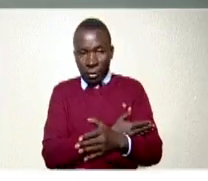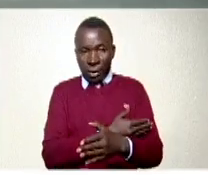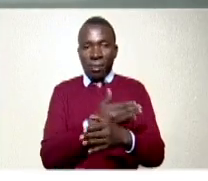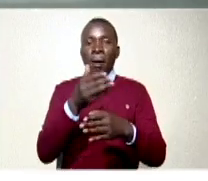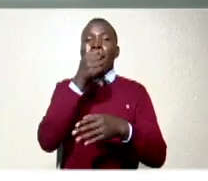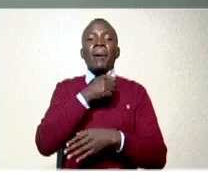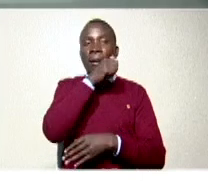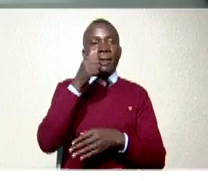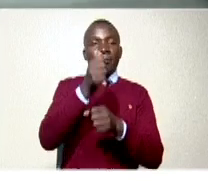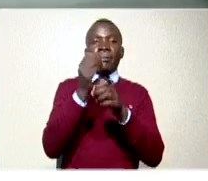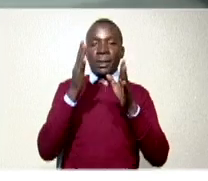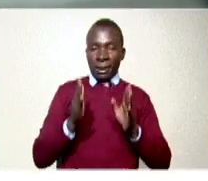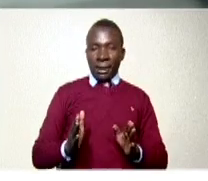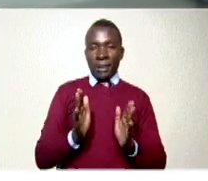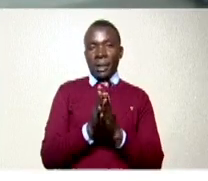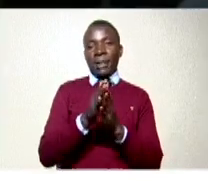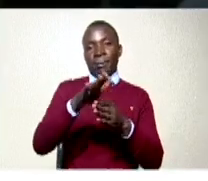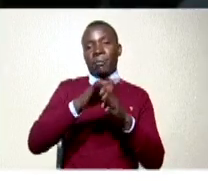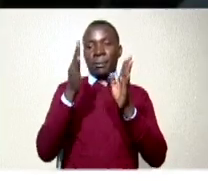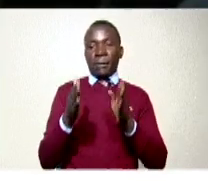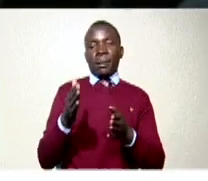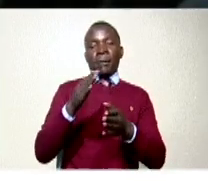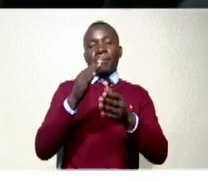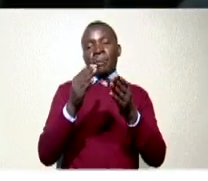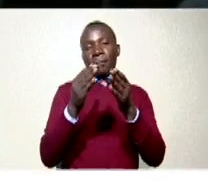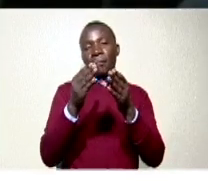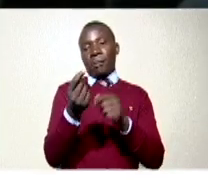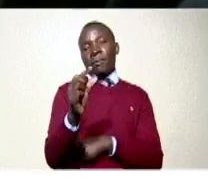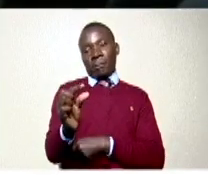rw'abikorera, cyane cyane ba rwiyemezamirimo b'amikoro make.